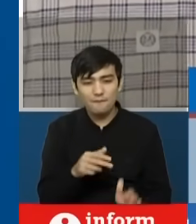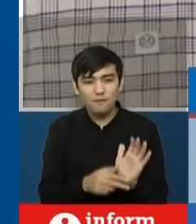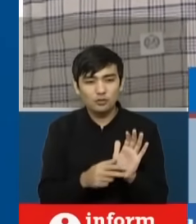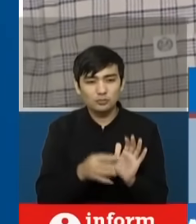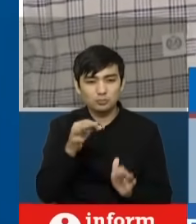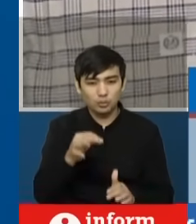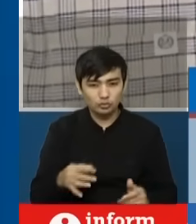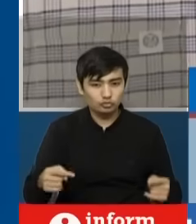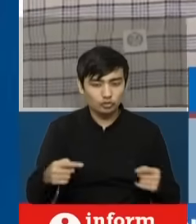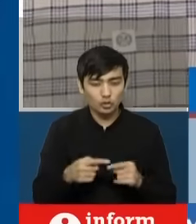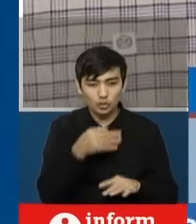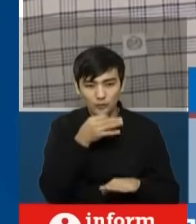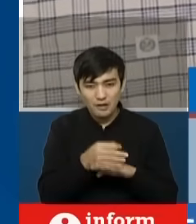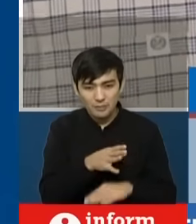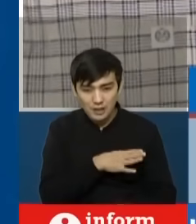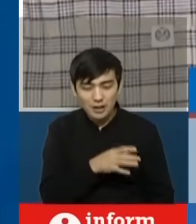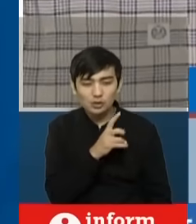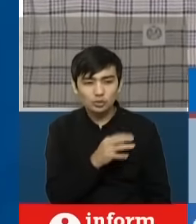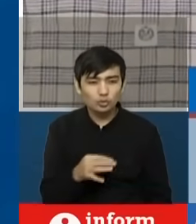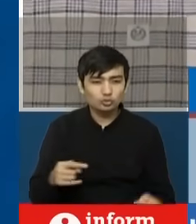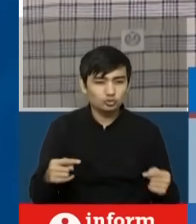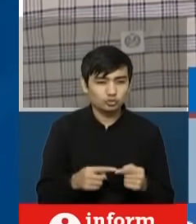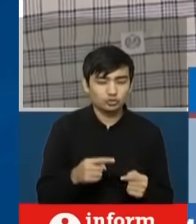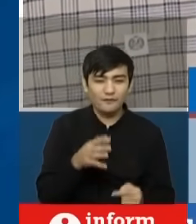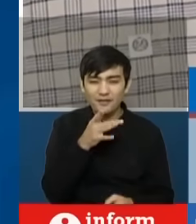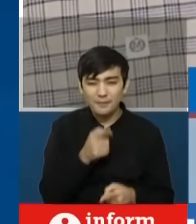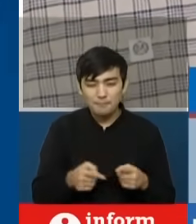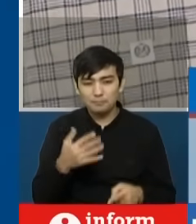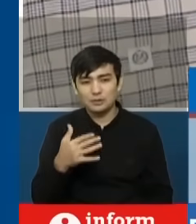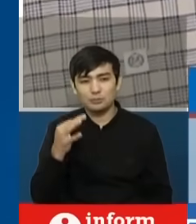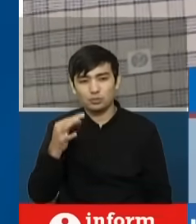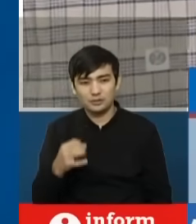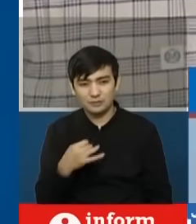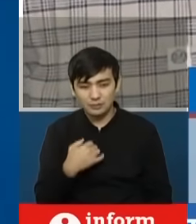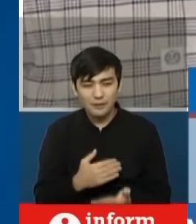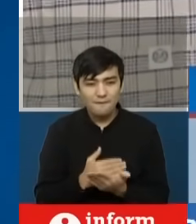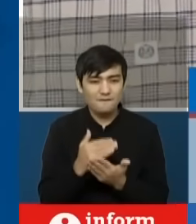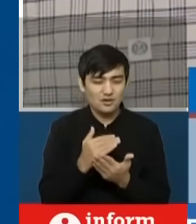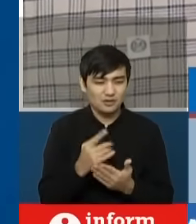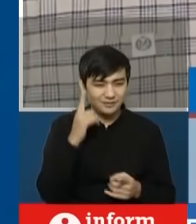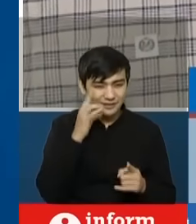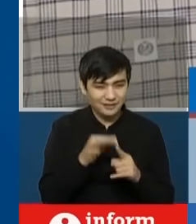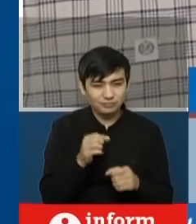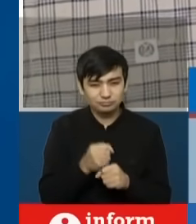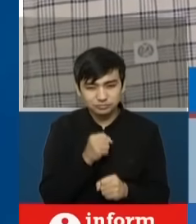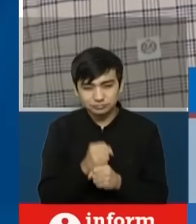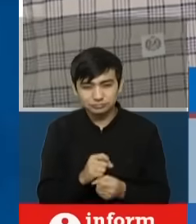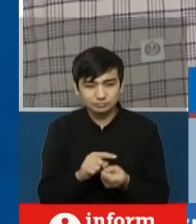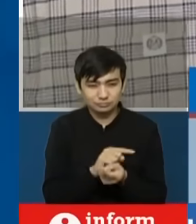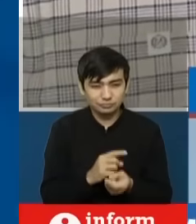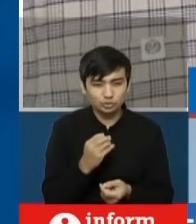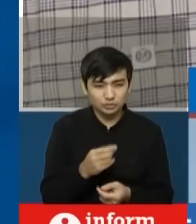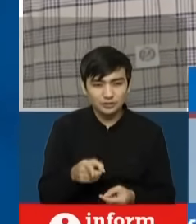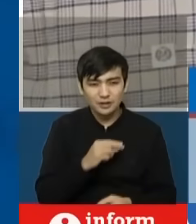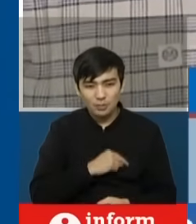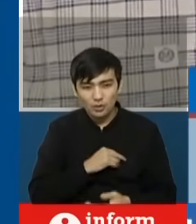көрсетсе, нақты уақытын болса, ол 50% болып тұр да. Біз соны жоғарылату мақсатында қазір қайтадан осы